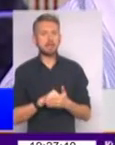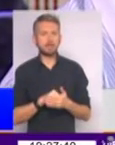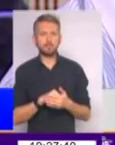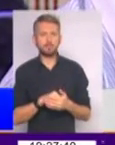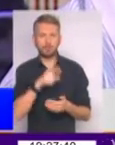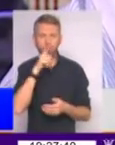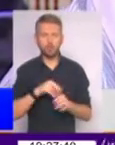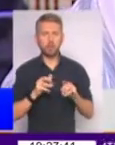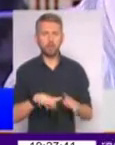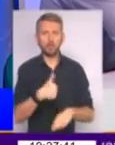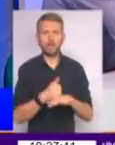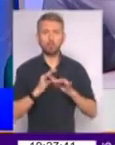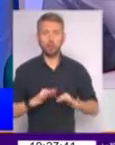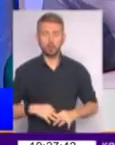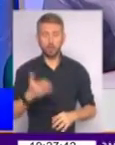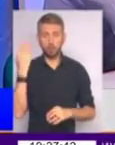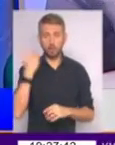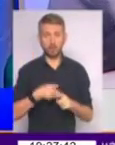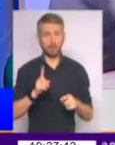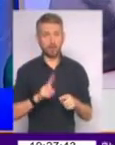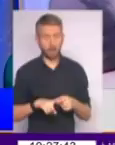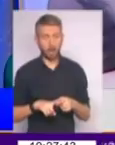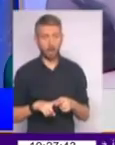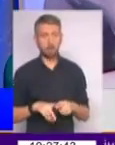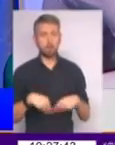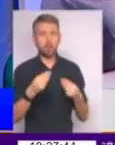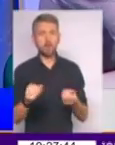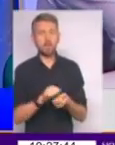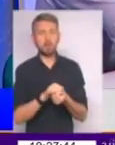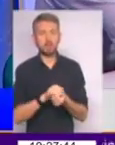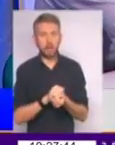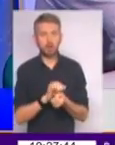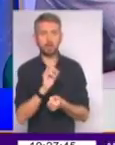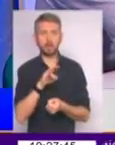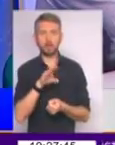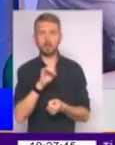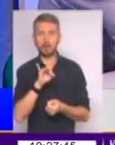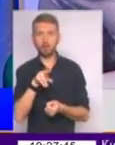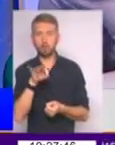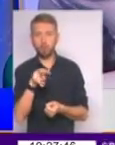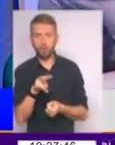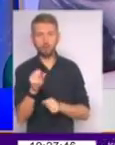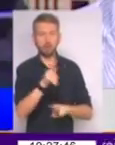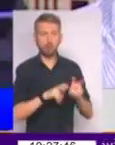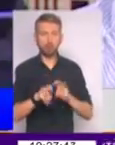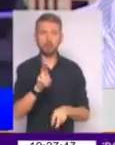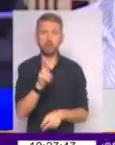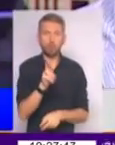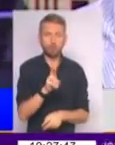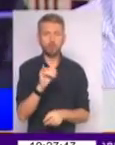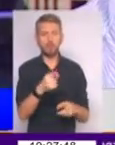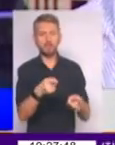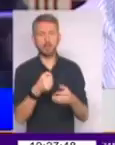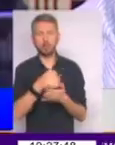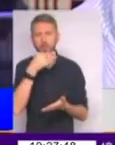діяльності Генпрокуратури попередньої, яка подавала матеріали в Інтерпол на розшук там Януковича і притягнення до